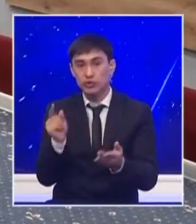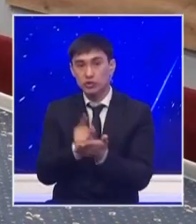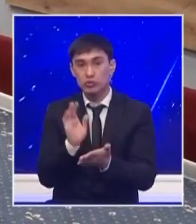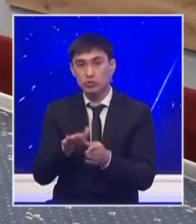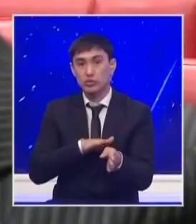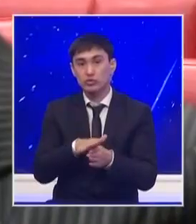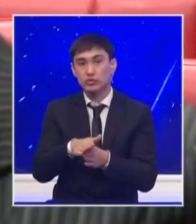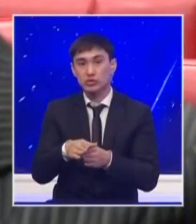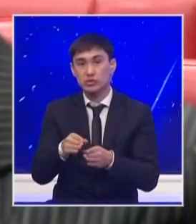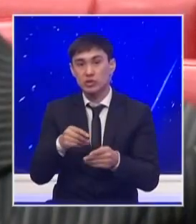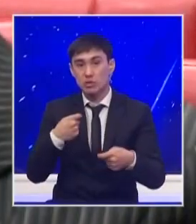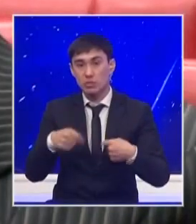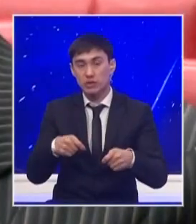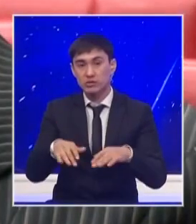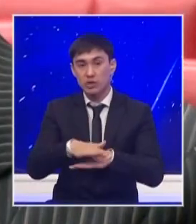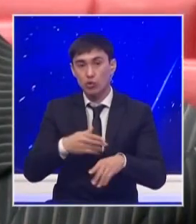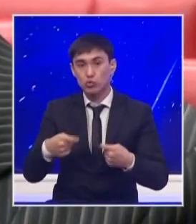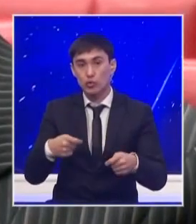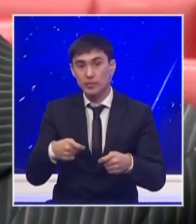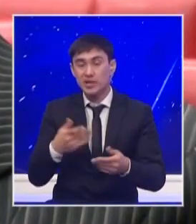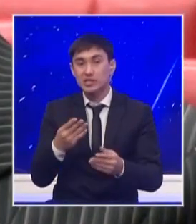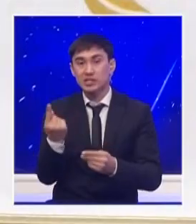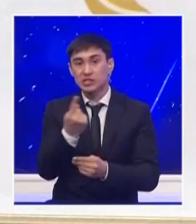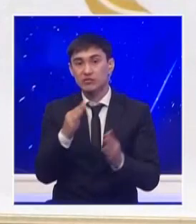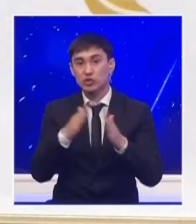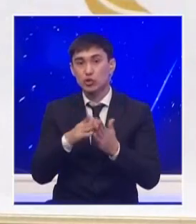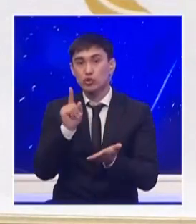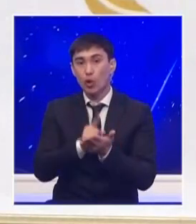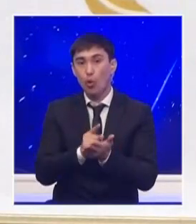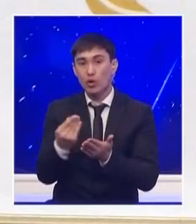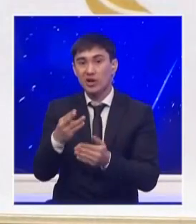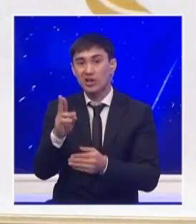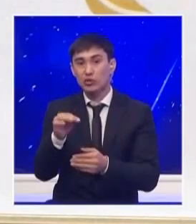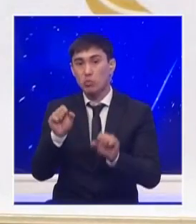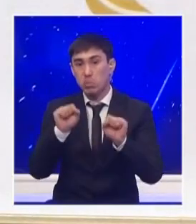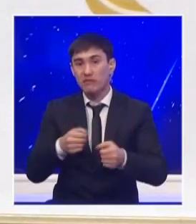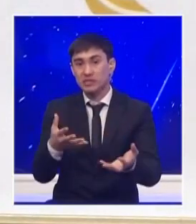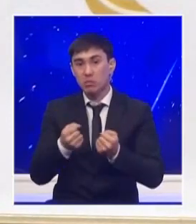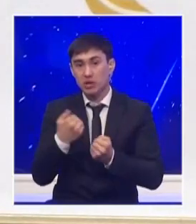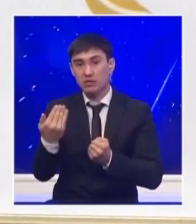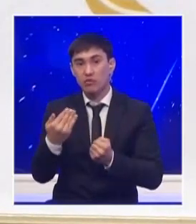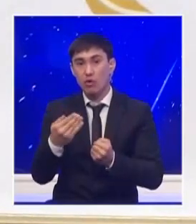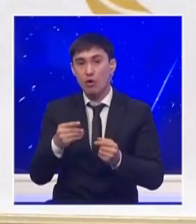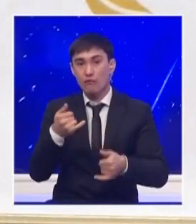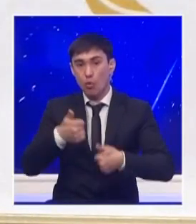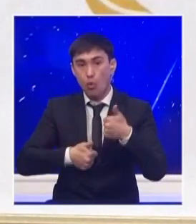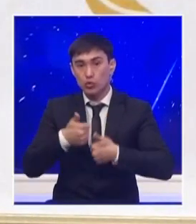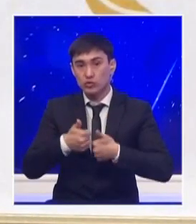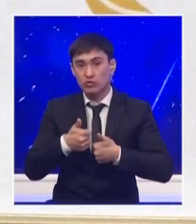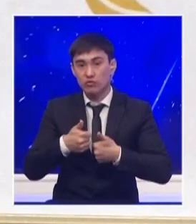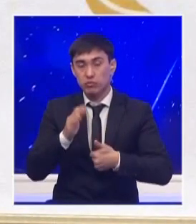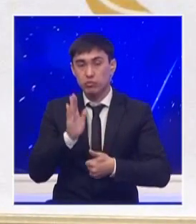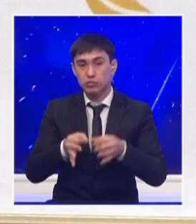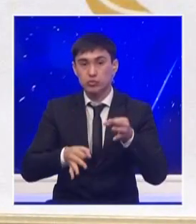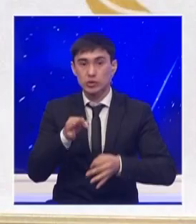реализовано с аукциона если единственное жилье является предметом залога то кредитор вправе забрать его в ходе конкурсного